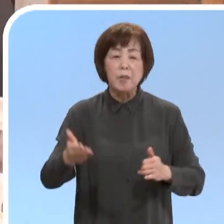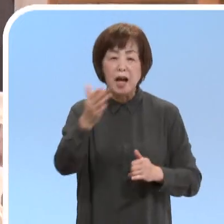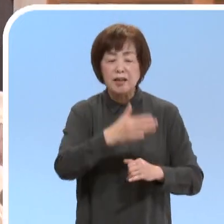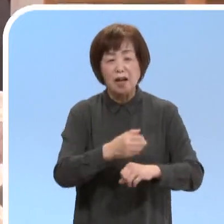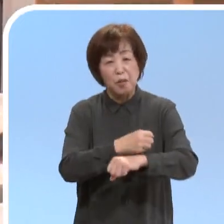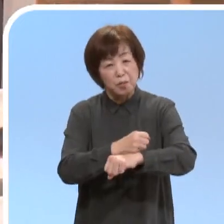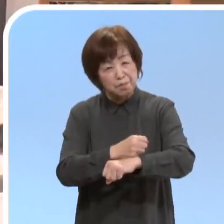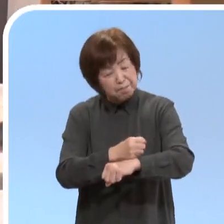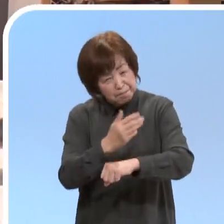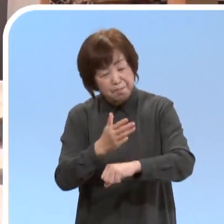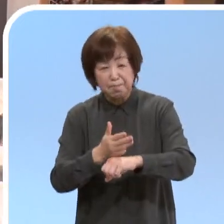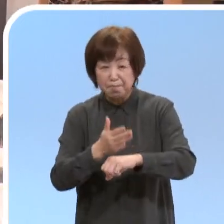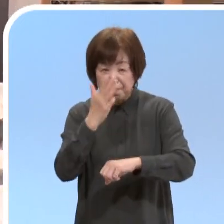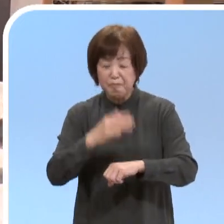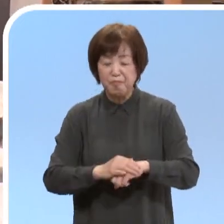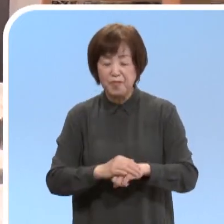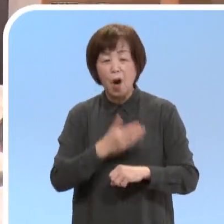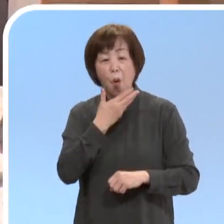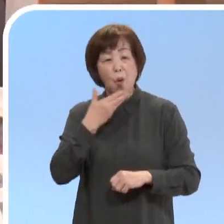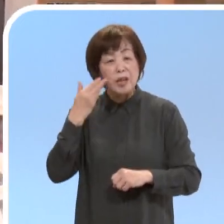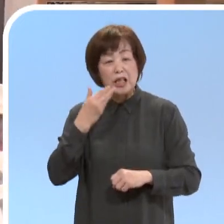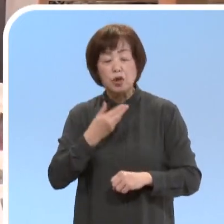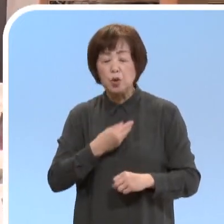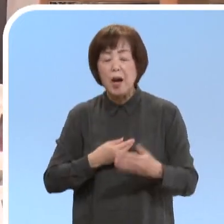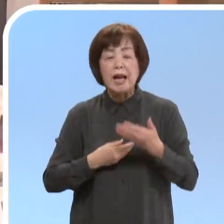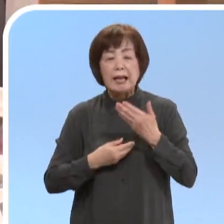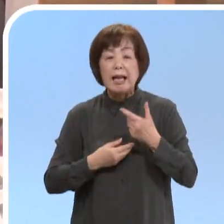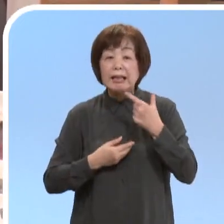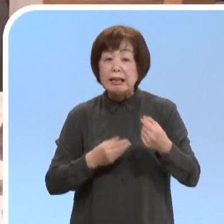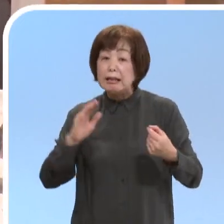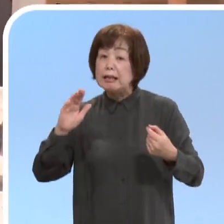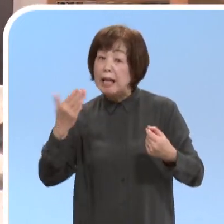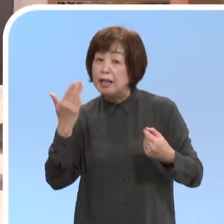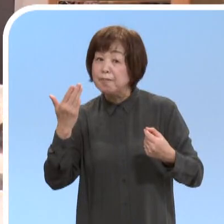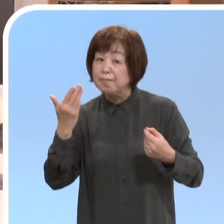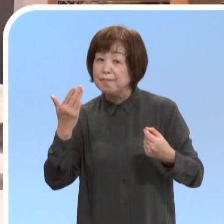苦労様ですえおいしくいただき